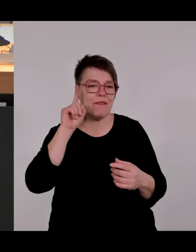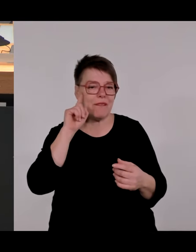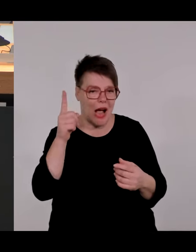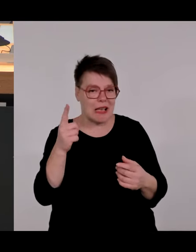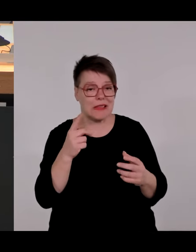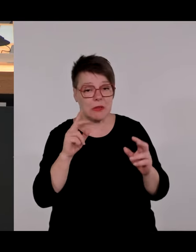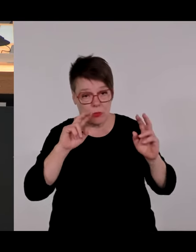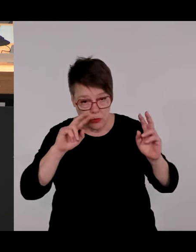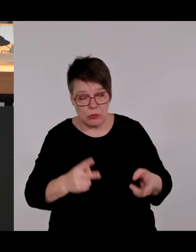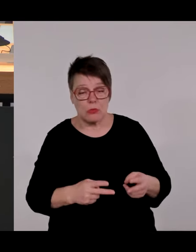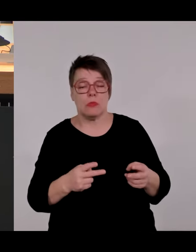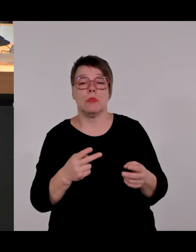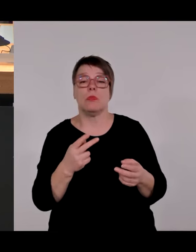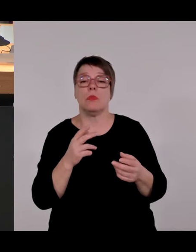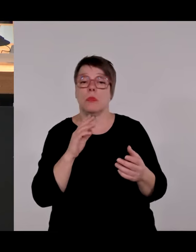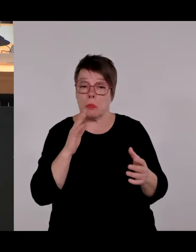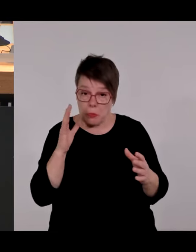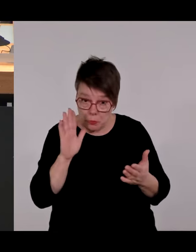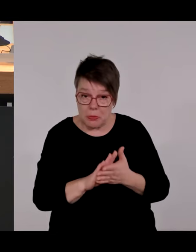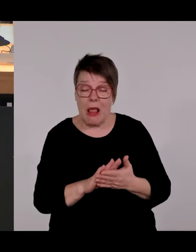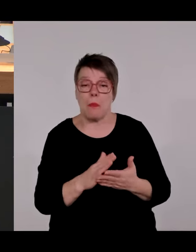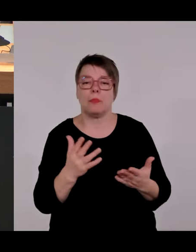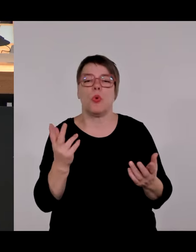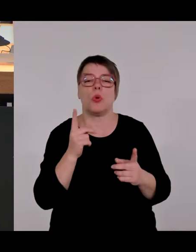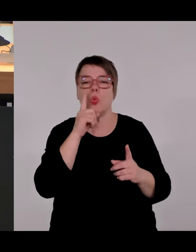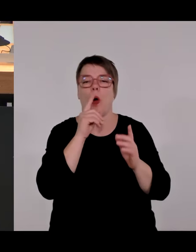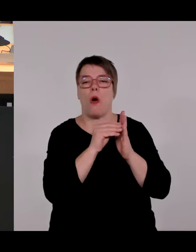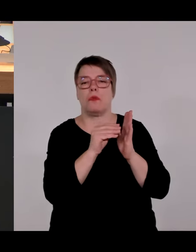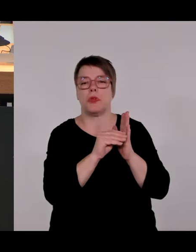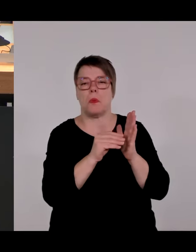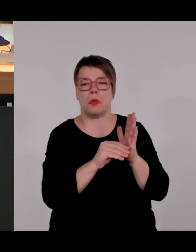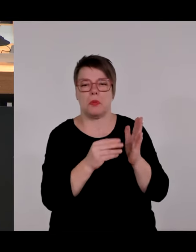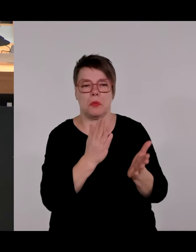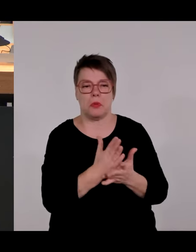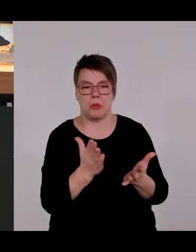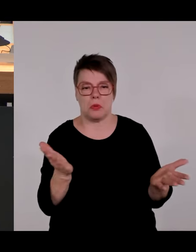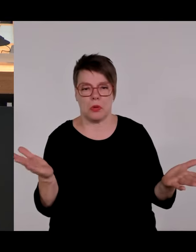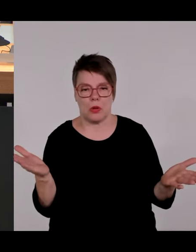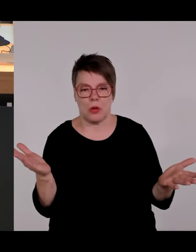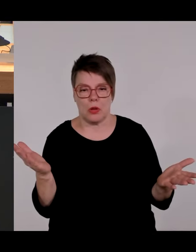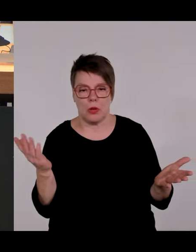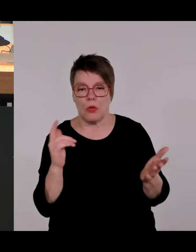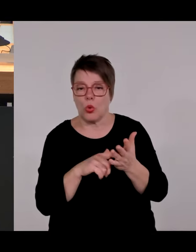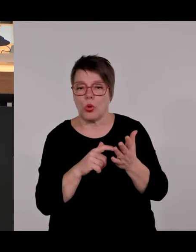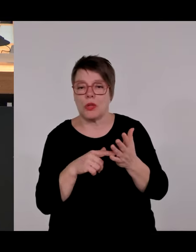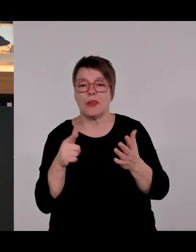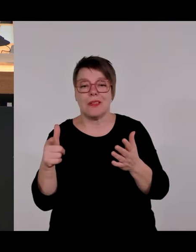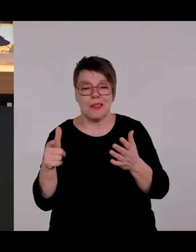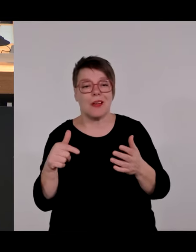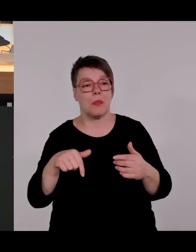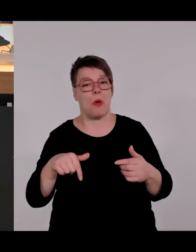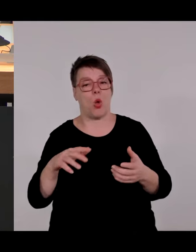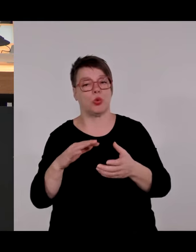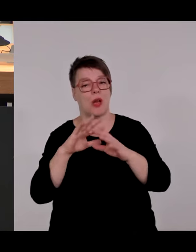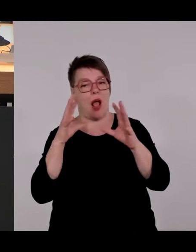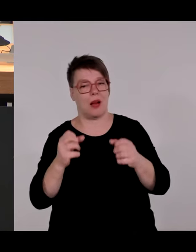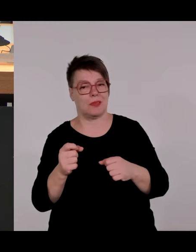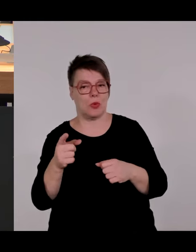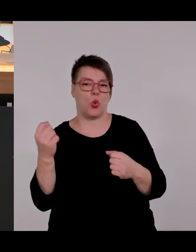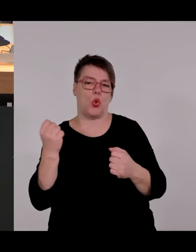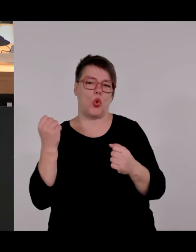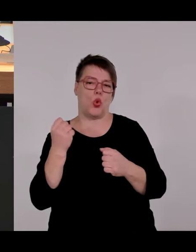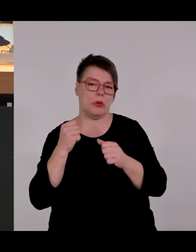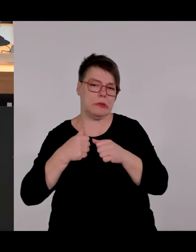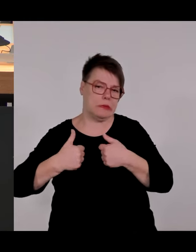halbes Jahr. Also wie sollen die denn jetzt den Ausbau von Angeboten planen? Wie sollen die Fachkräfte gewinnen? Das funktioniert doch nicht. Und deshalb muss man ganz